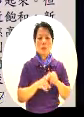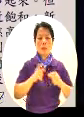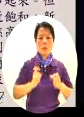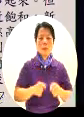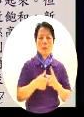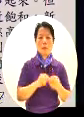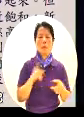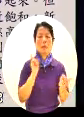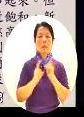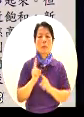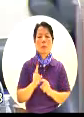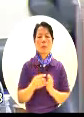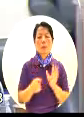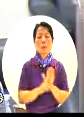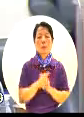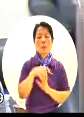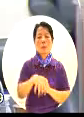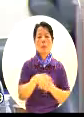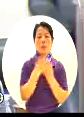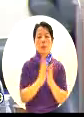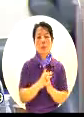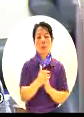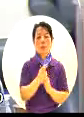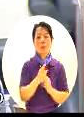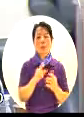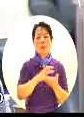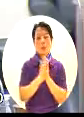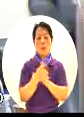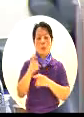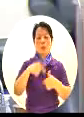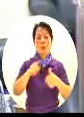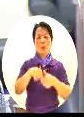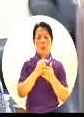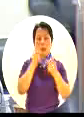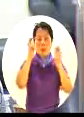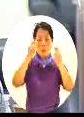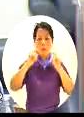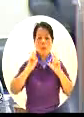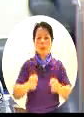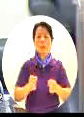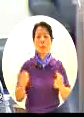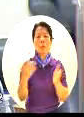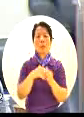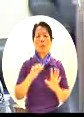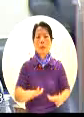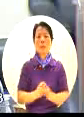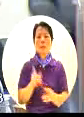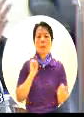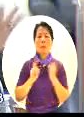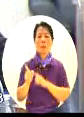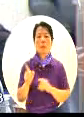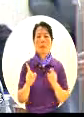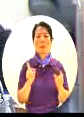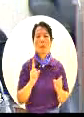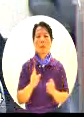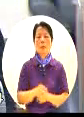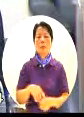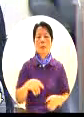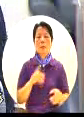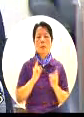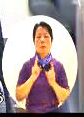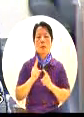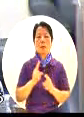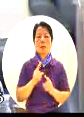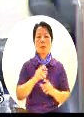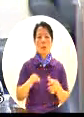经济示范区边缘化？但是高雄港。到目前为止，自由经济示范区绝对没有